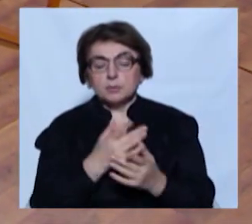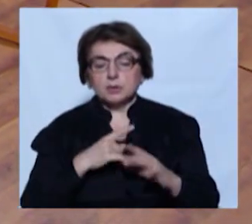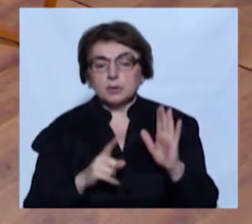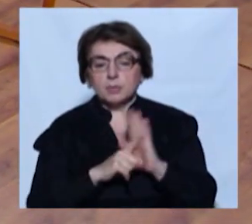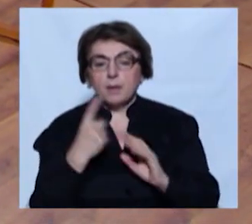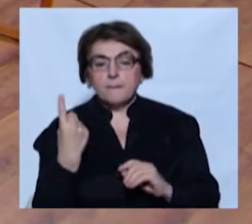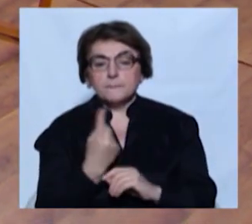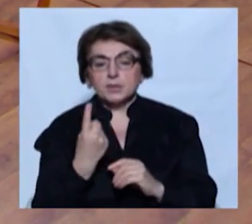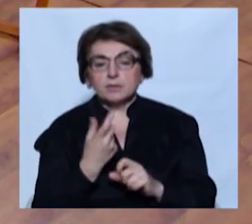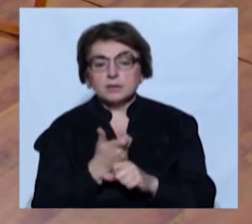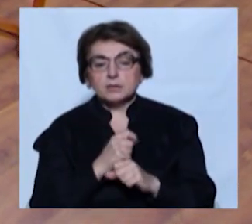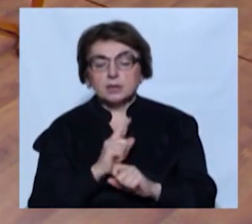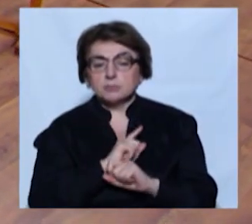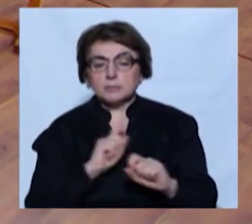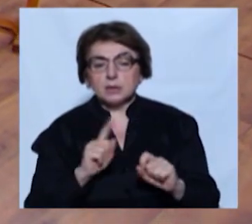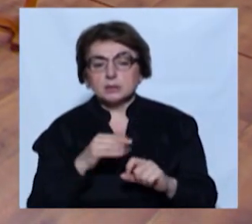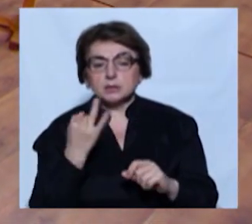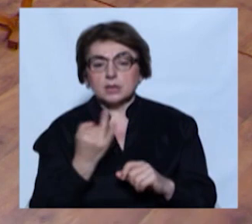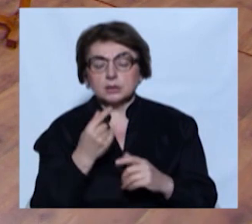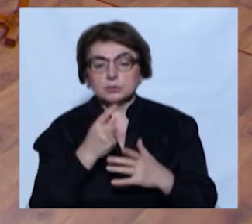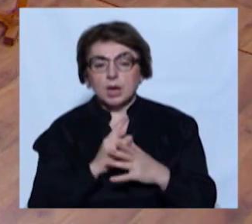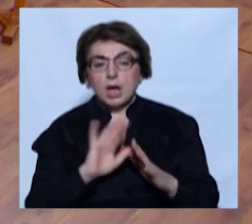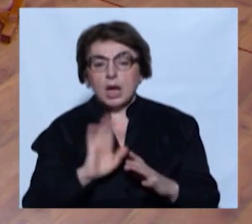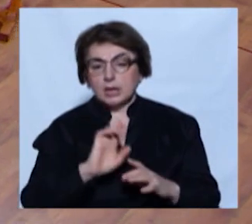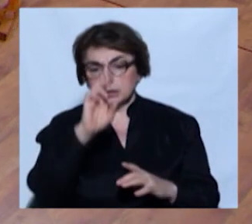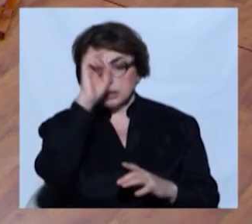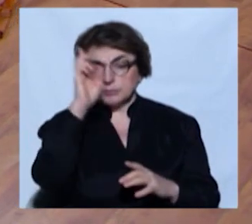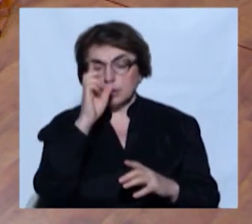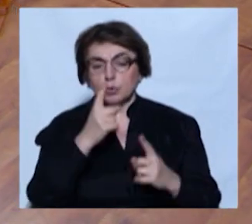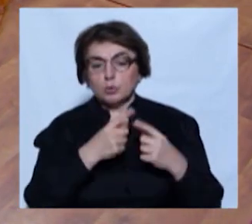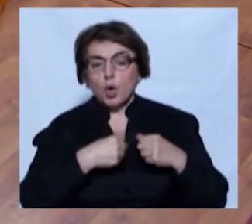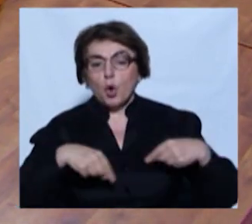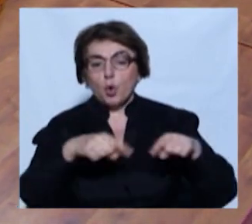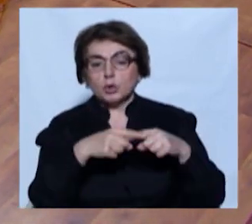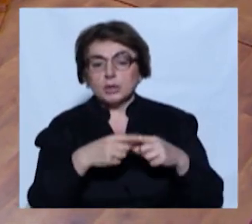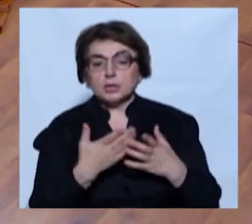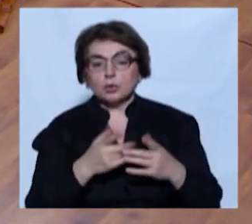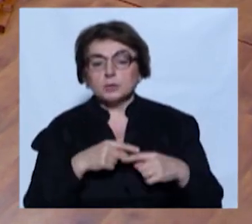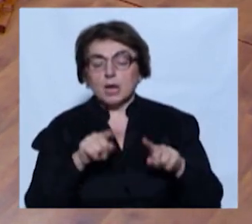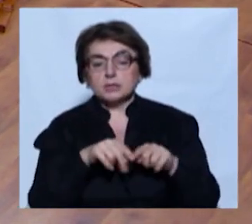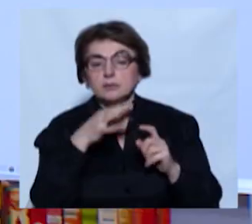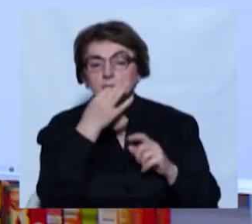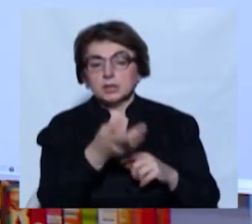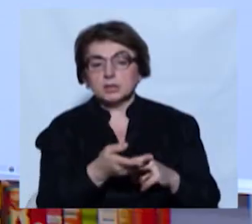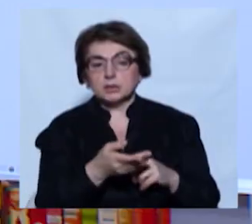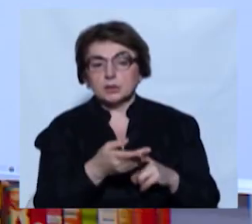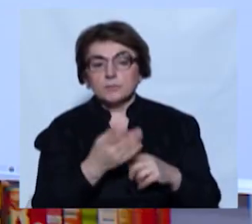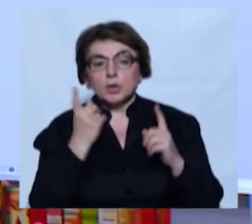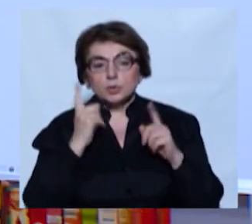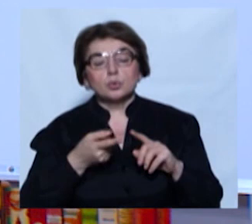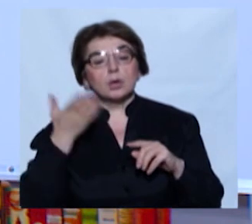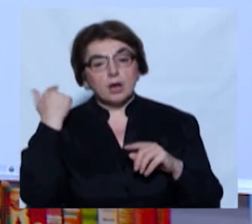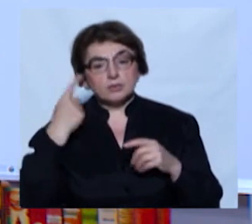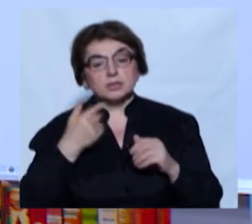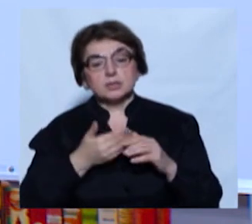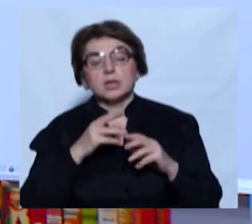დავიწყო პირველი ესეთი ძალიან გამორჩეული და საინტერესო არა სამთავრობო ორგანიზაციით, ასევე ესეც მინდა რომ შეგახსენოთ, რომ თუ გავიხსენებთ